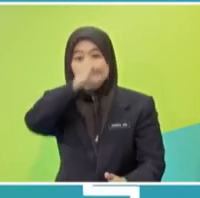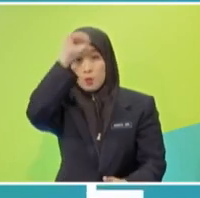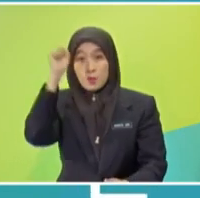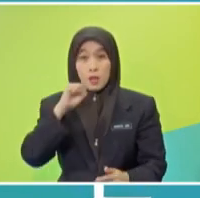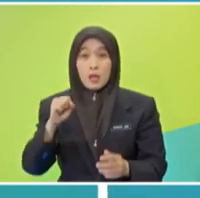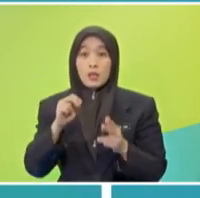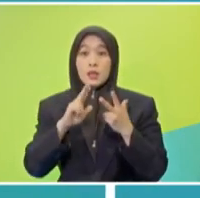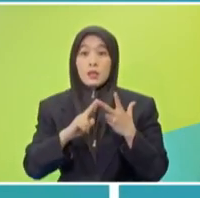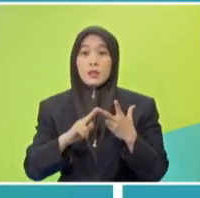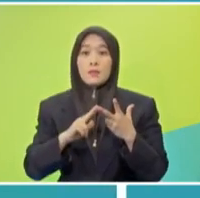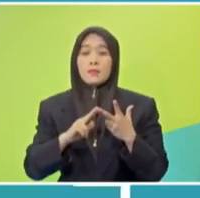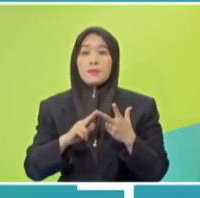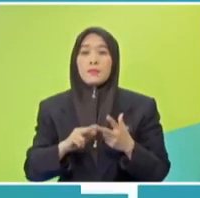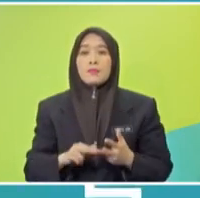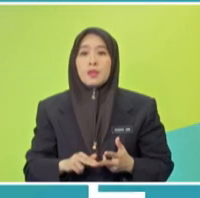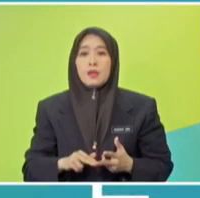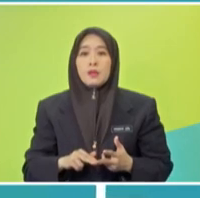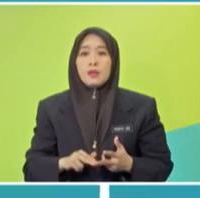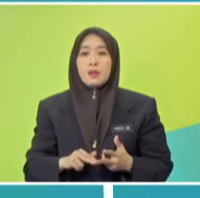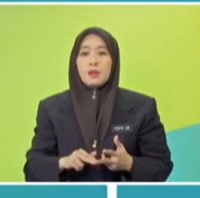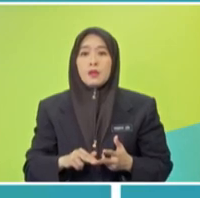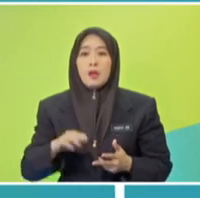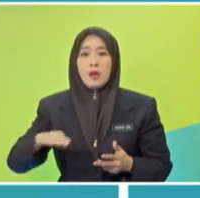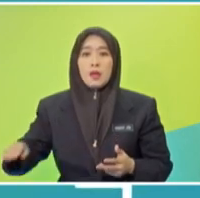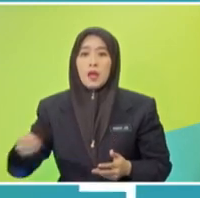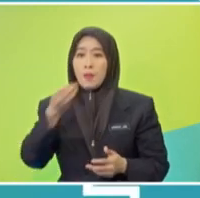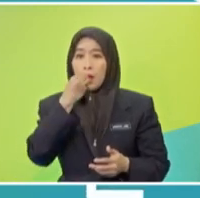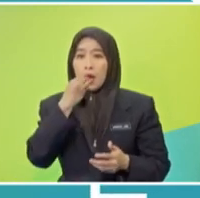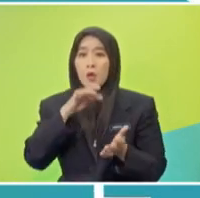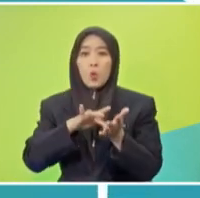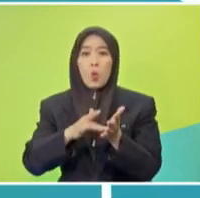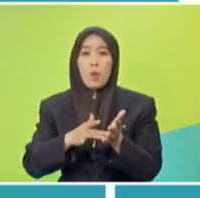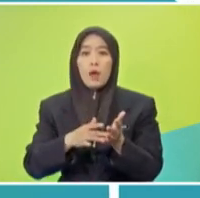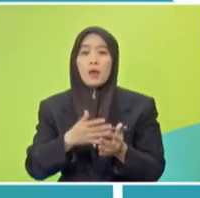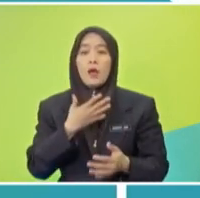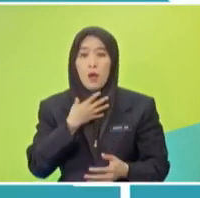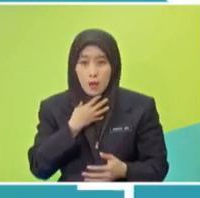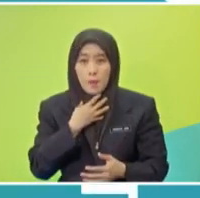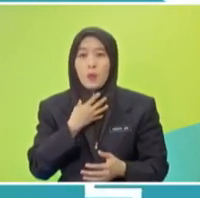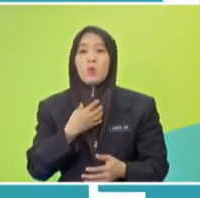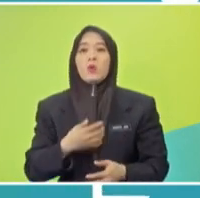ketiga Adik makan obat batuk tempat kosong cepat sembuh